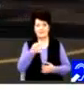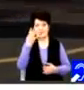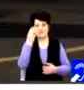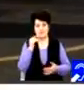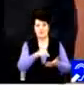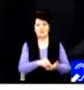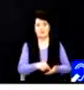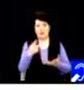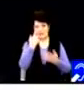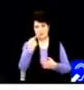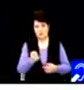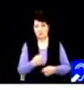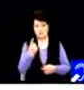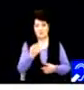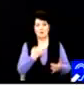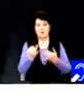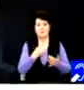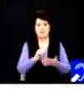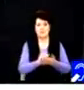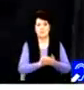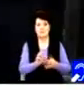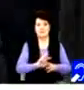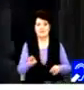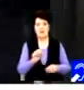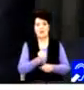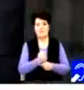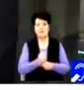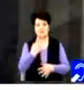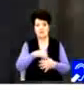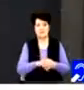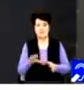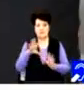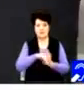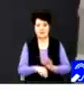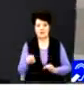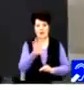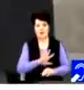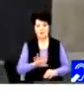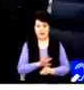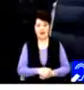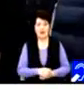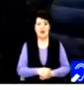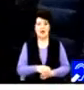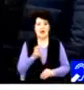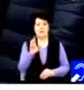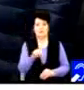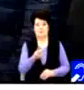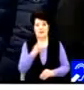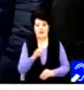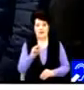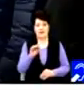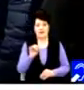Moldova anunțul a fost făcut printr un comunicat de presă de Ministerul Afacerilor Externe și a integrării europene leonel Buruiană și Mihai